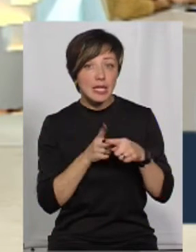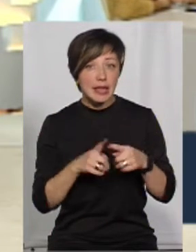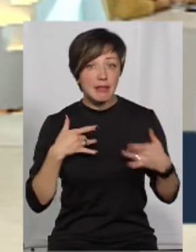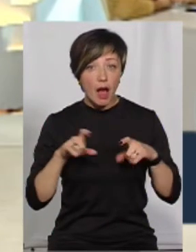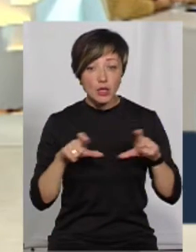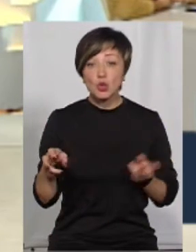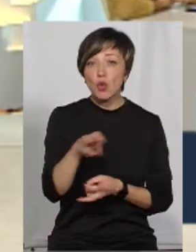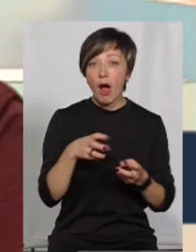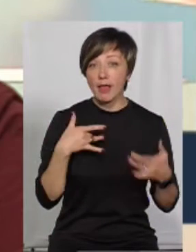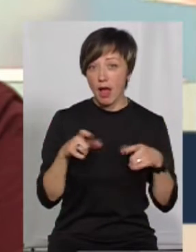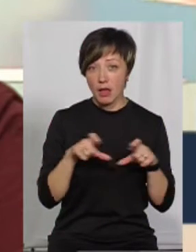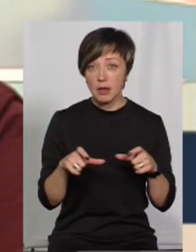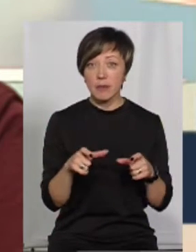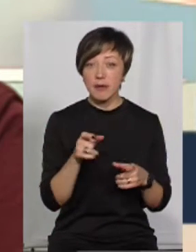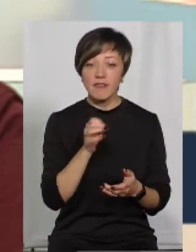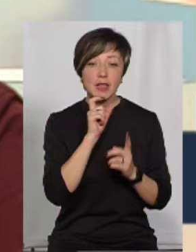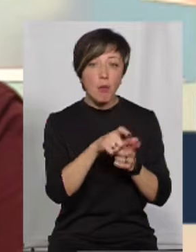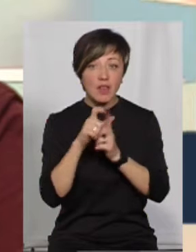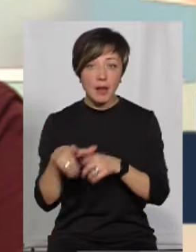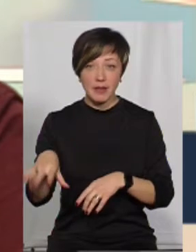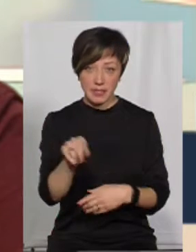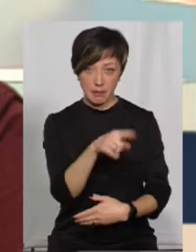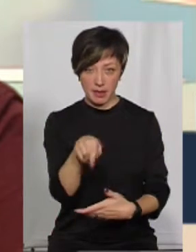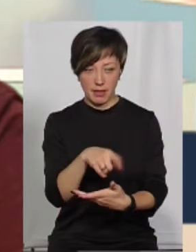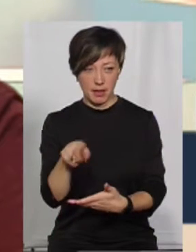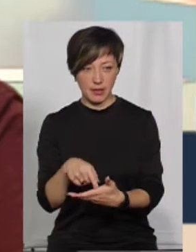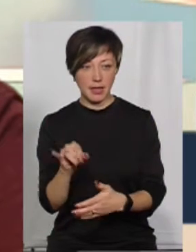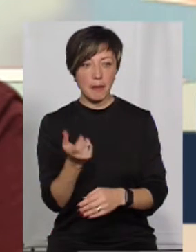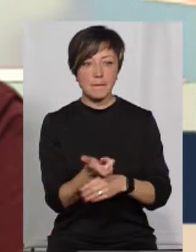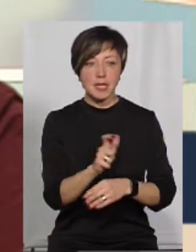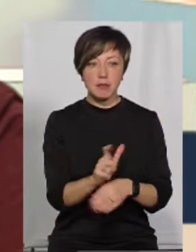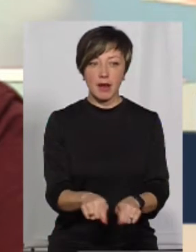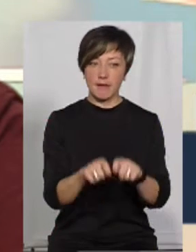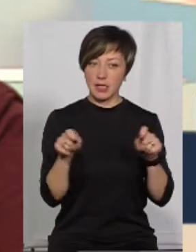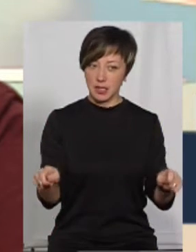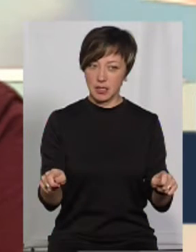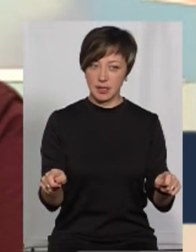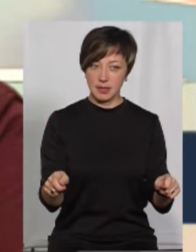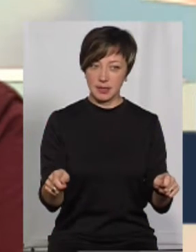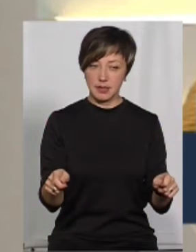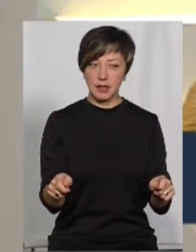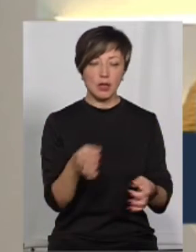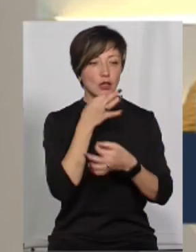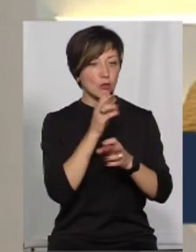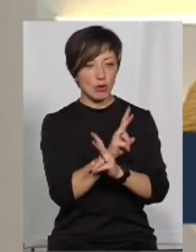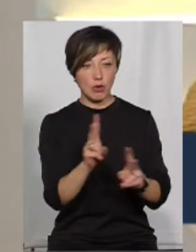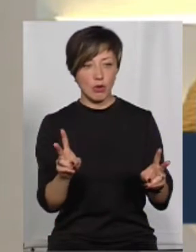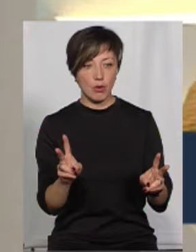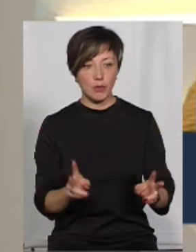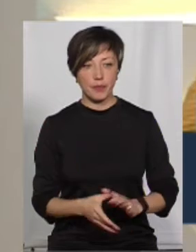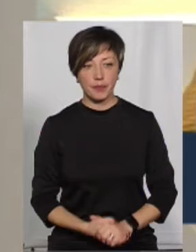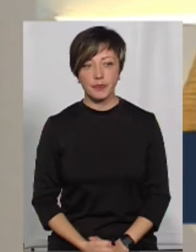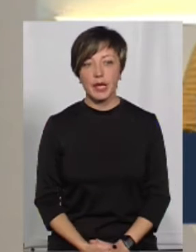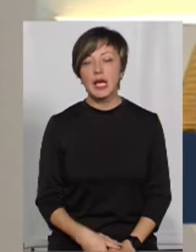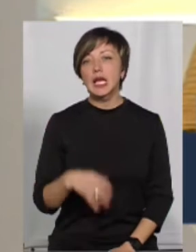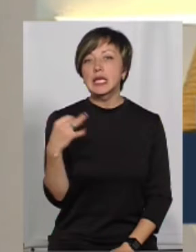які шукають театр. Ми відповідаємо на всі їхні питання і максимально відкриті до будь-кого. А от